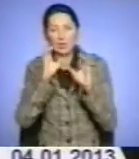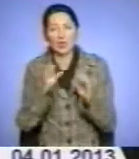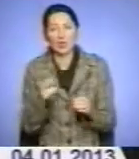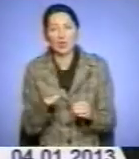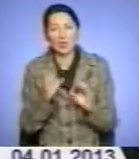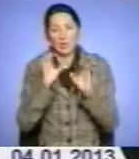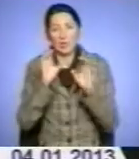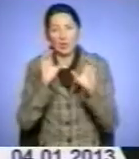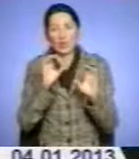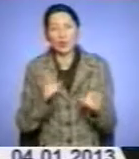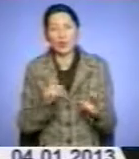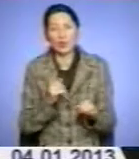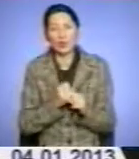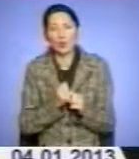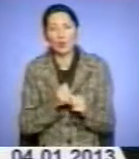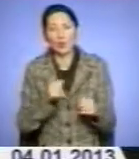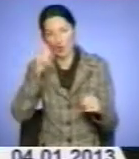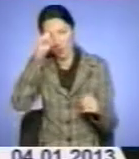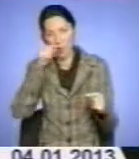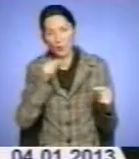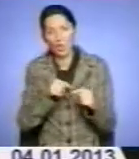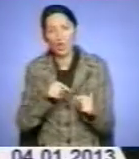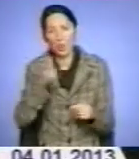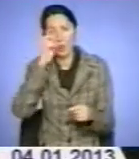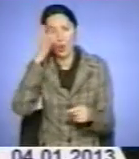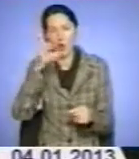проти Бога. Господь є любов. І